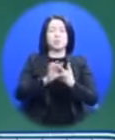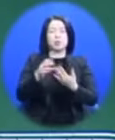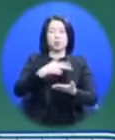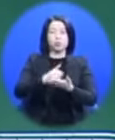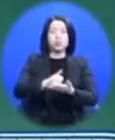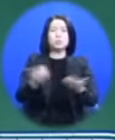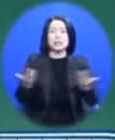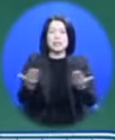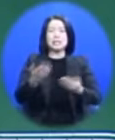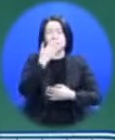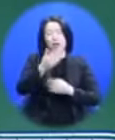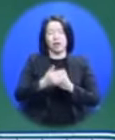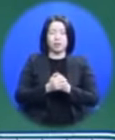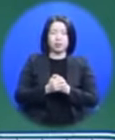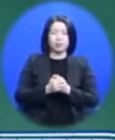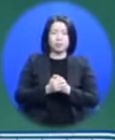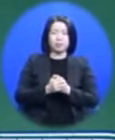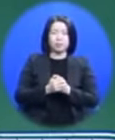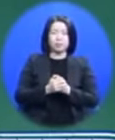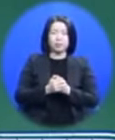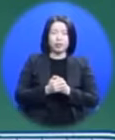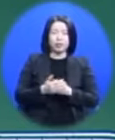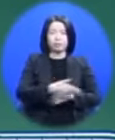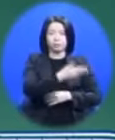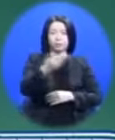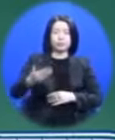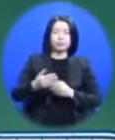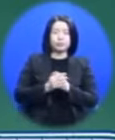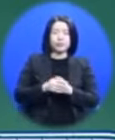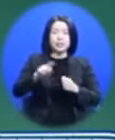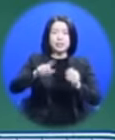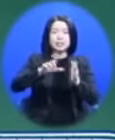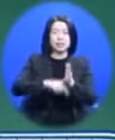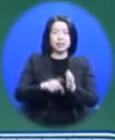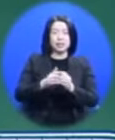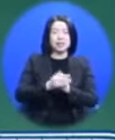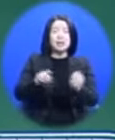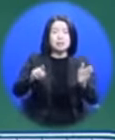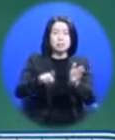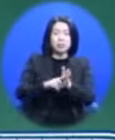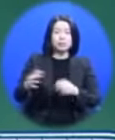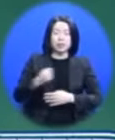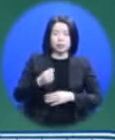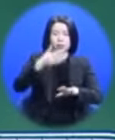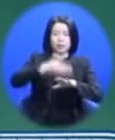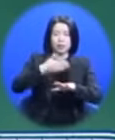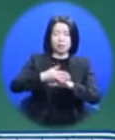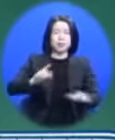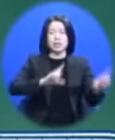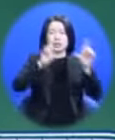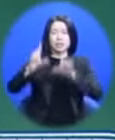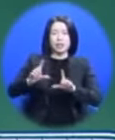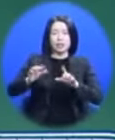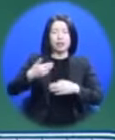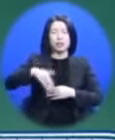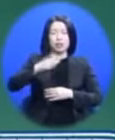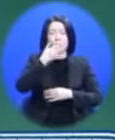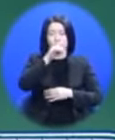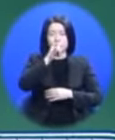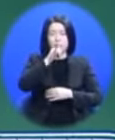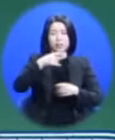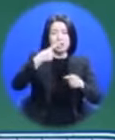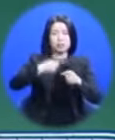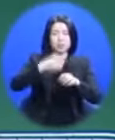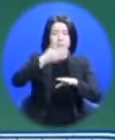주님이 일하시는 거예요. 주님이. 여러분, 이 시간 믿음으로 감사의 삶을 살아가시는